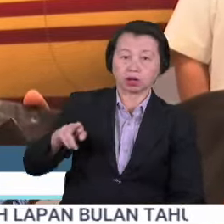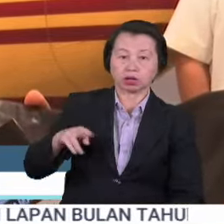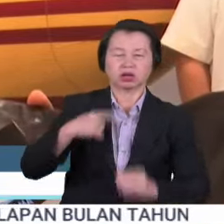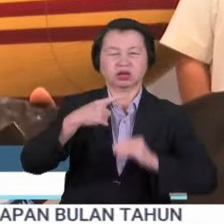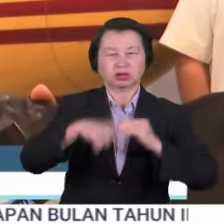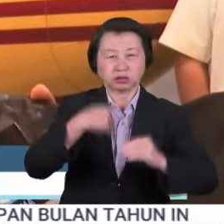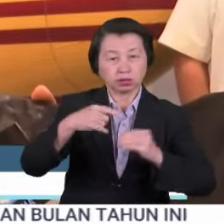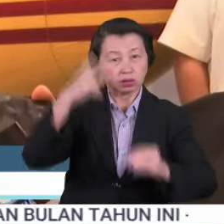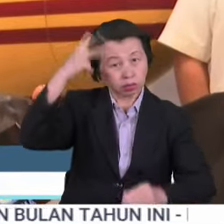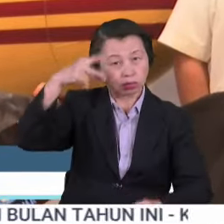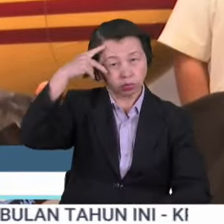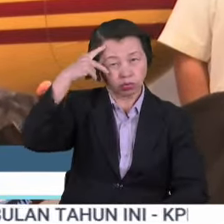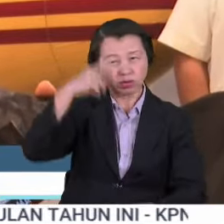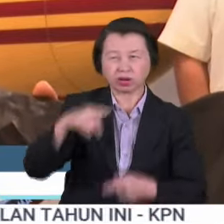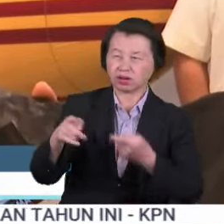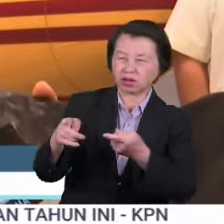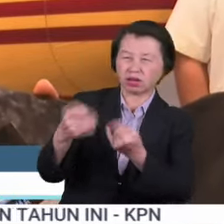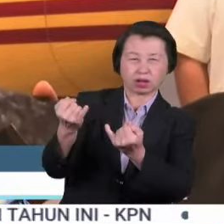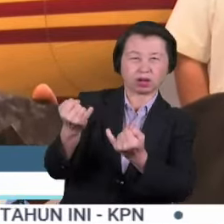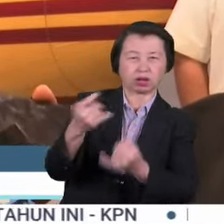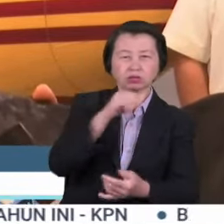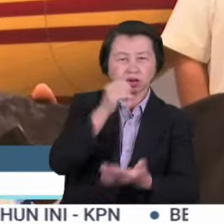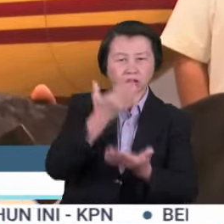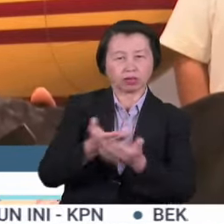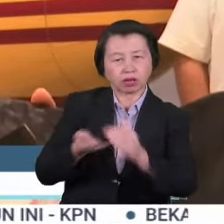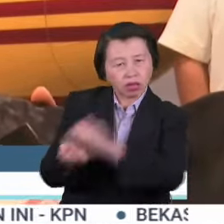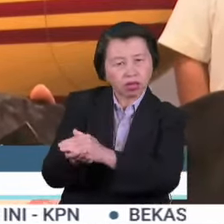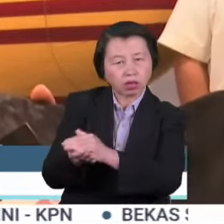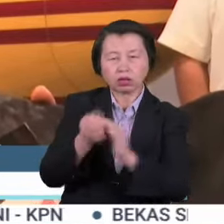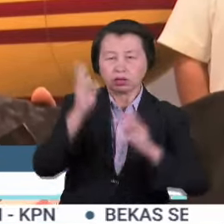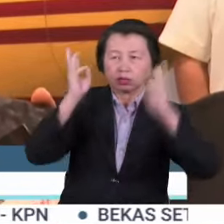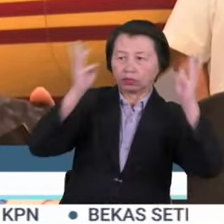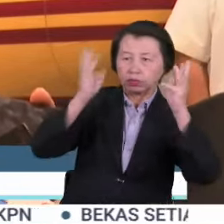politiknya dia adalah trend yang membimbangkan kerana